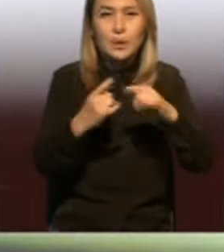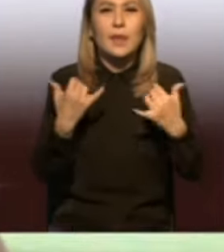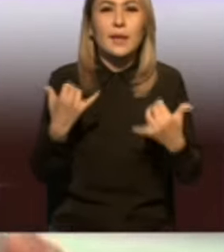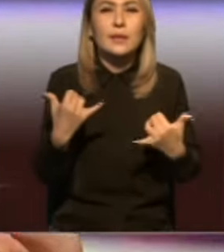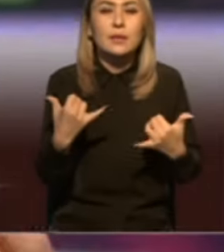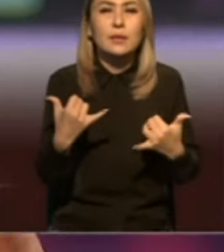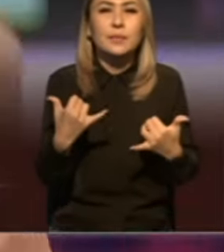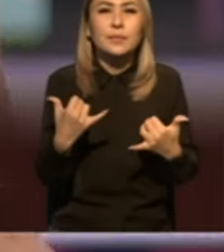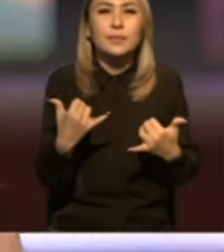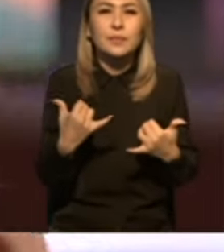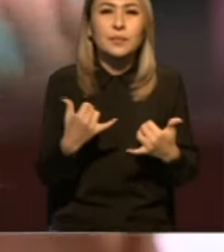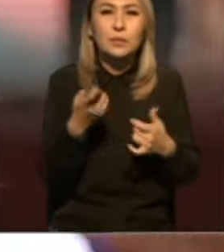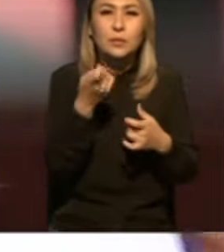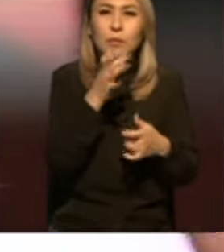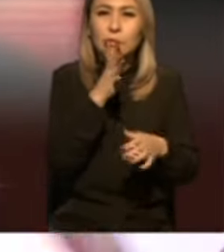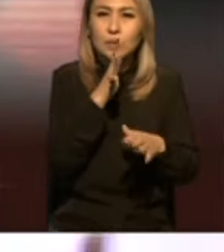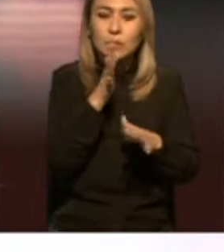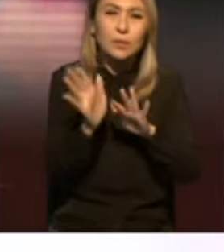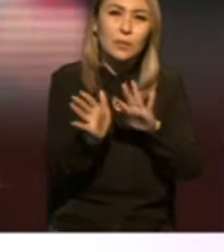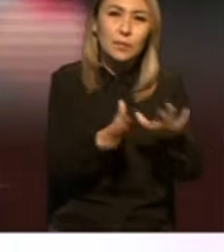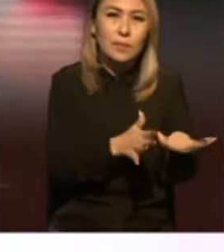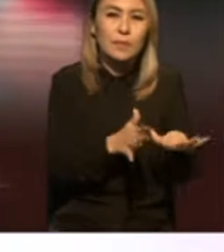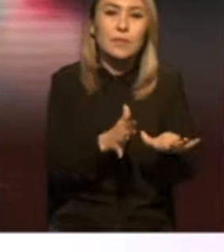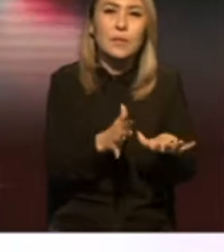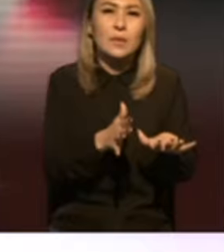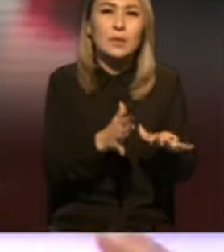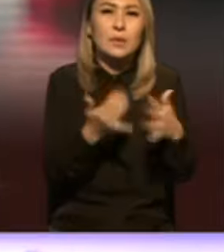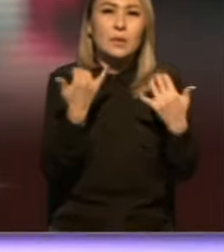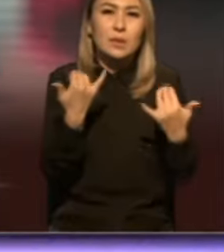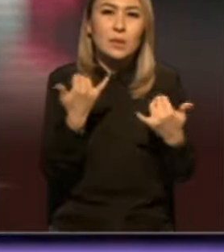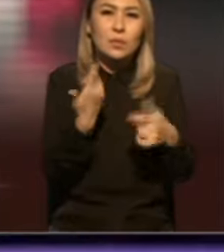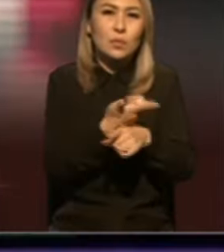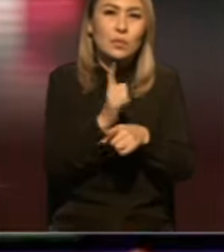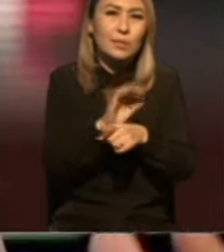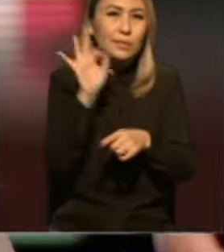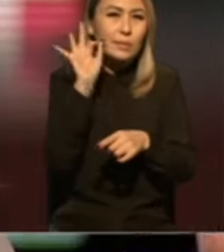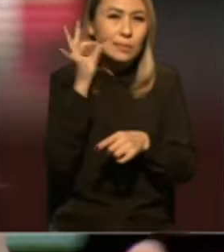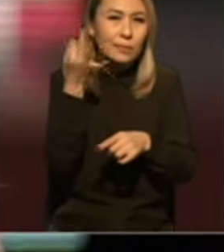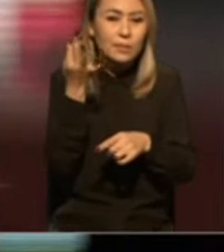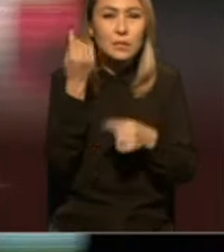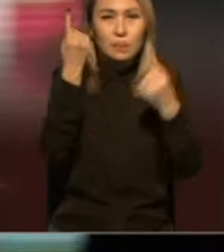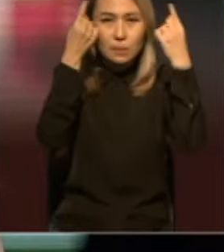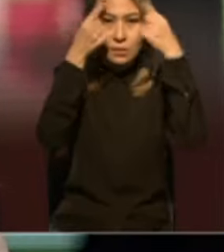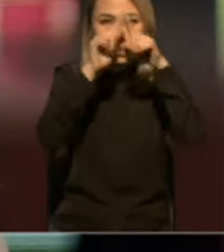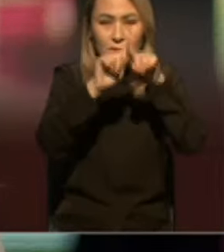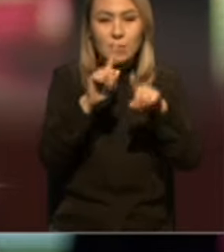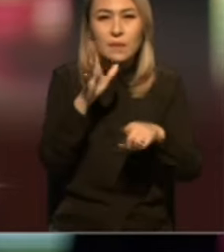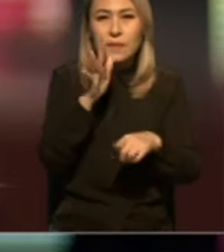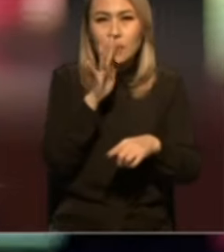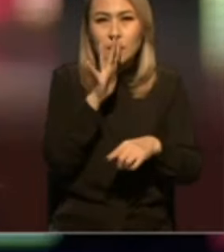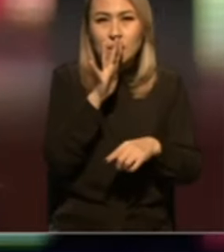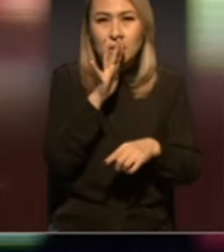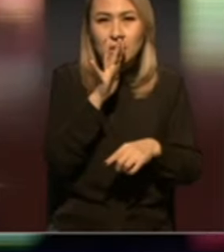мына жылжып баратқан мына құндылықтар заманында, қазіргі мына өте құйтырқы технологиялар заманында,